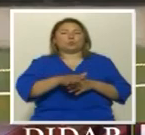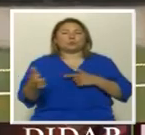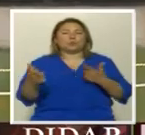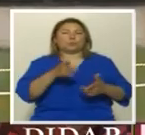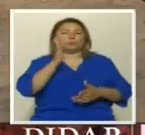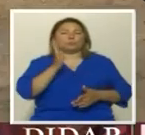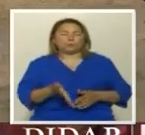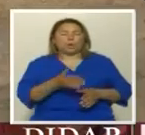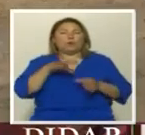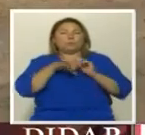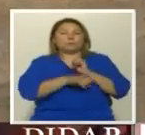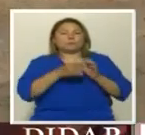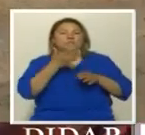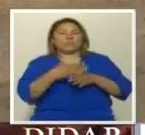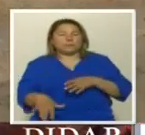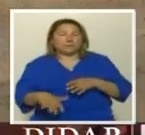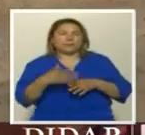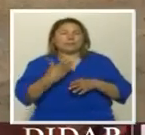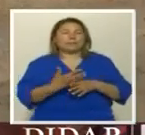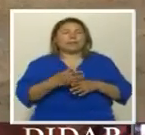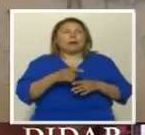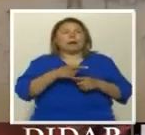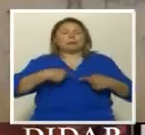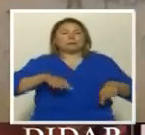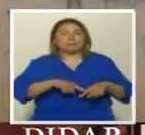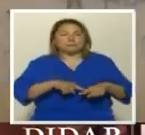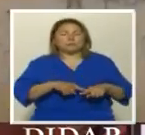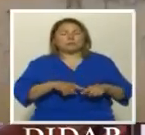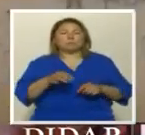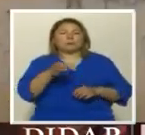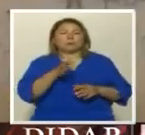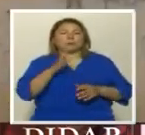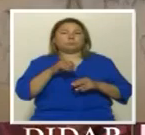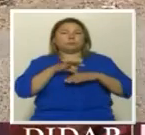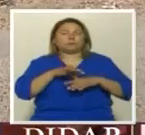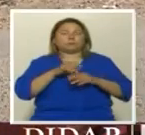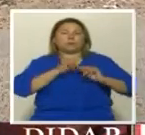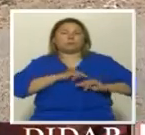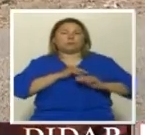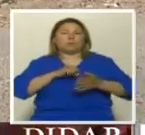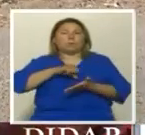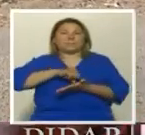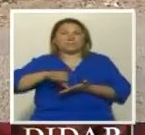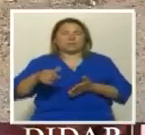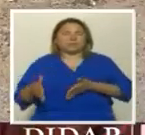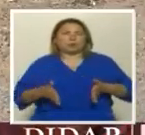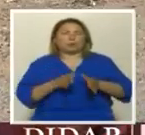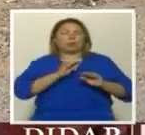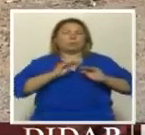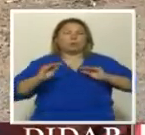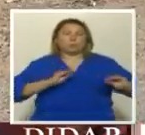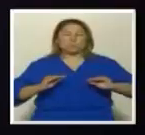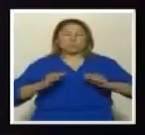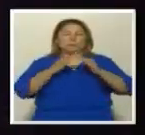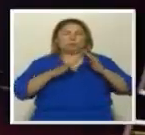готовы после выделения средств определения подрядной организации в отведенных микрорайонах будут проведены работы по асфальтированию дорог и благоустройство